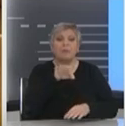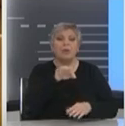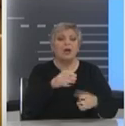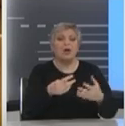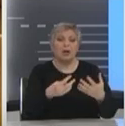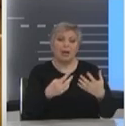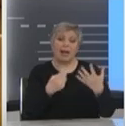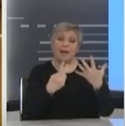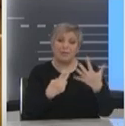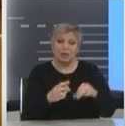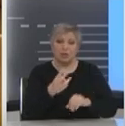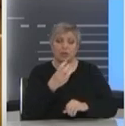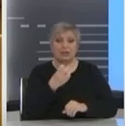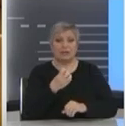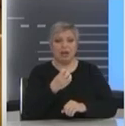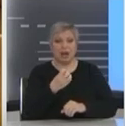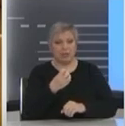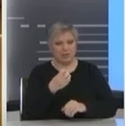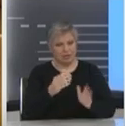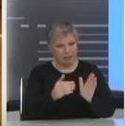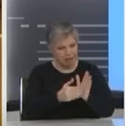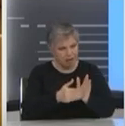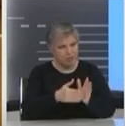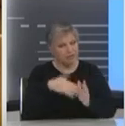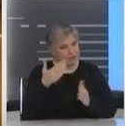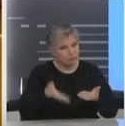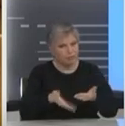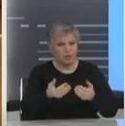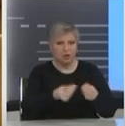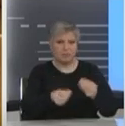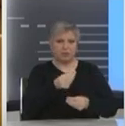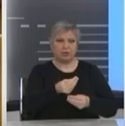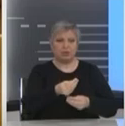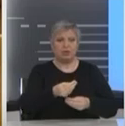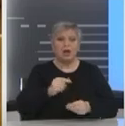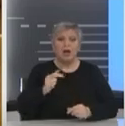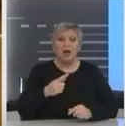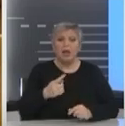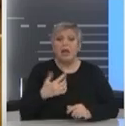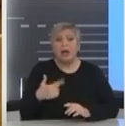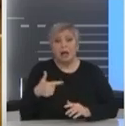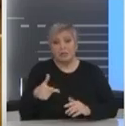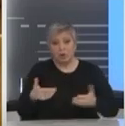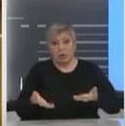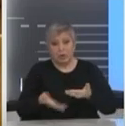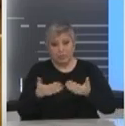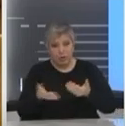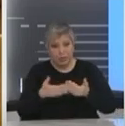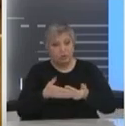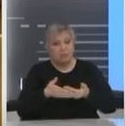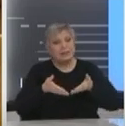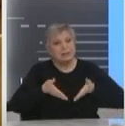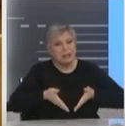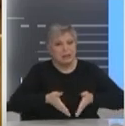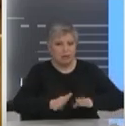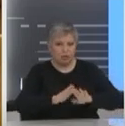αντιμετωπιστεί το πρόβλημα της υπογεννητικότητας στη χώρα μας. Διότι για να αντιμετωπιστεί το πρόβλημα της υπογεννητικότητας πρέπει